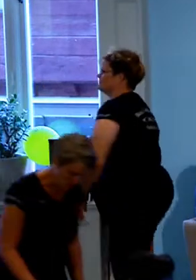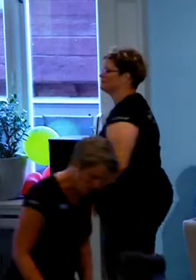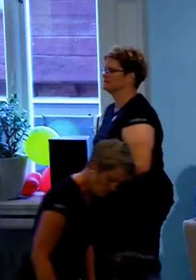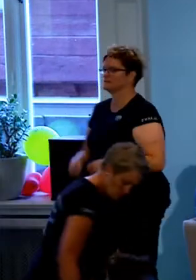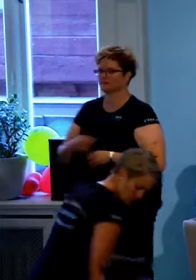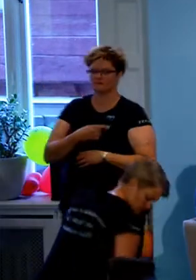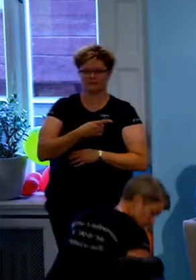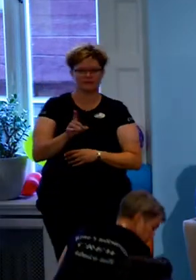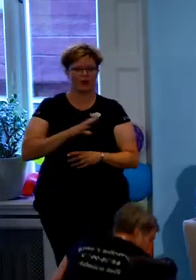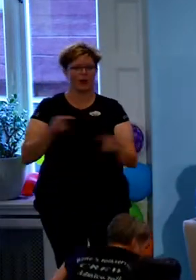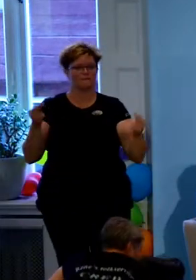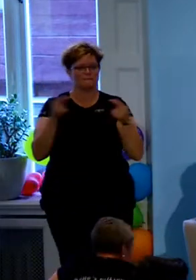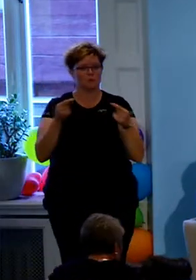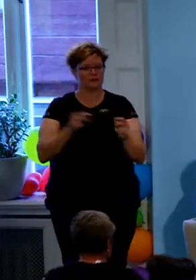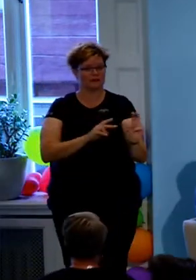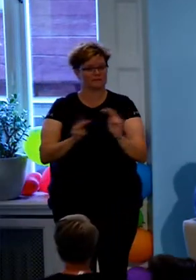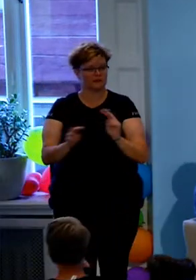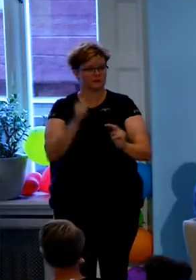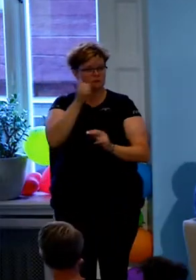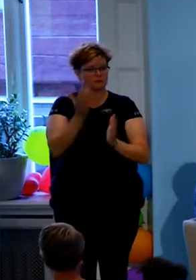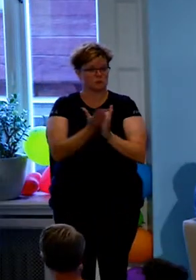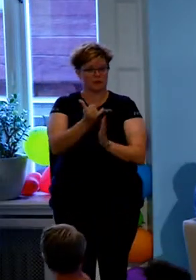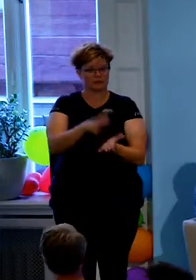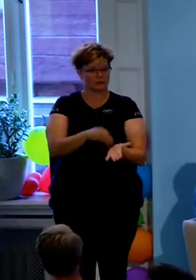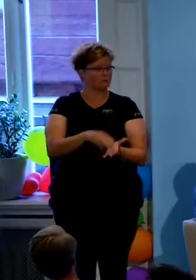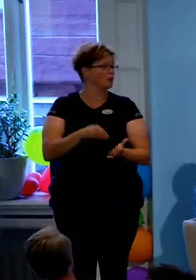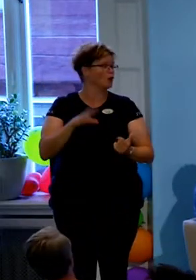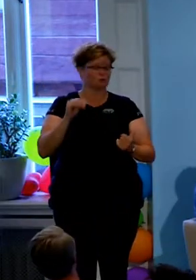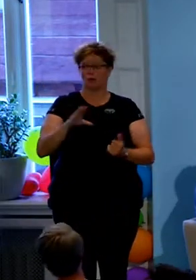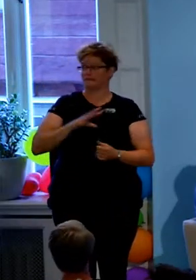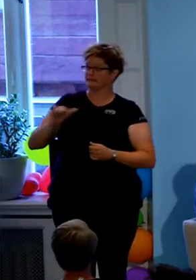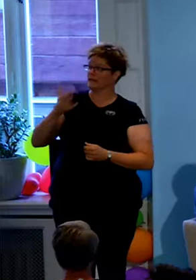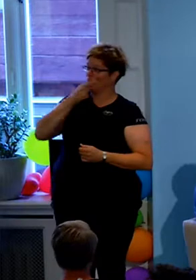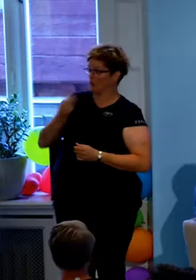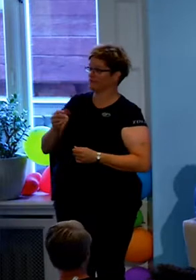av gymnasieskolor på tomten? Ja, vi har några gymnasieskolor i Lund.